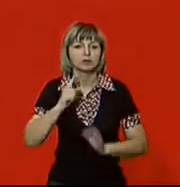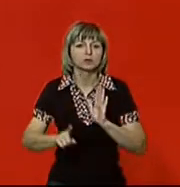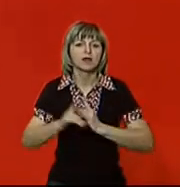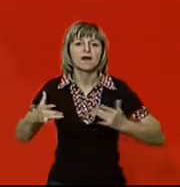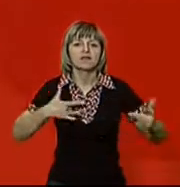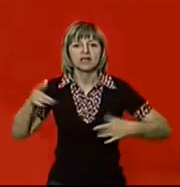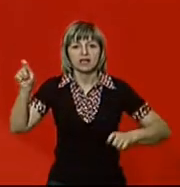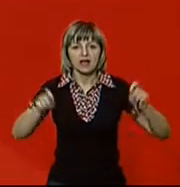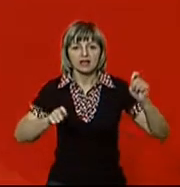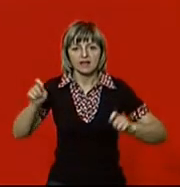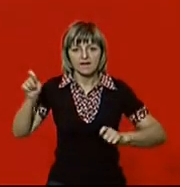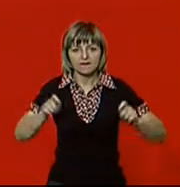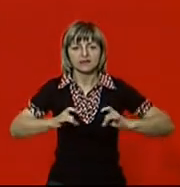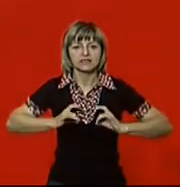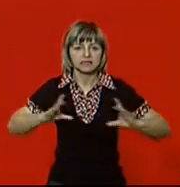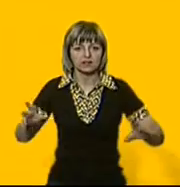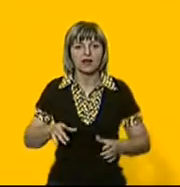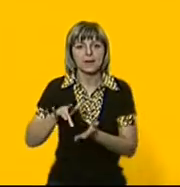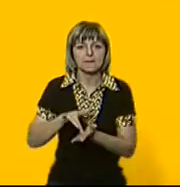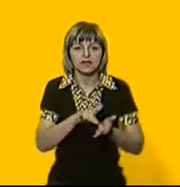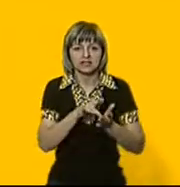театральний фестиваль «Мандрівний вішак». Вітаю вас!